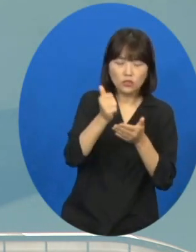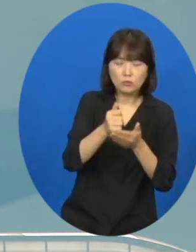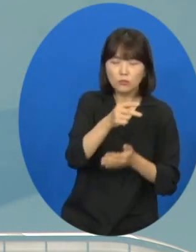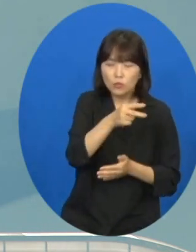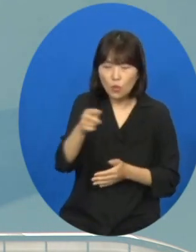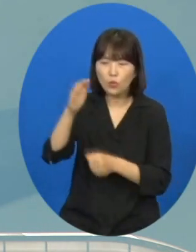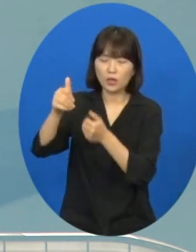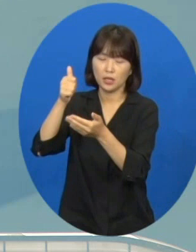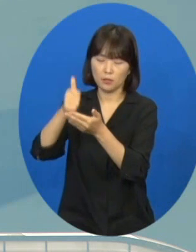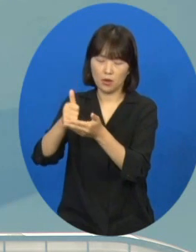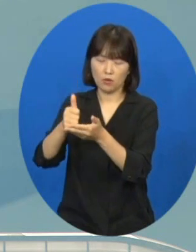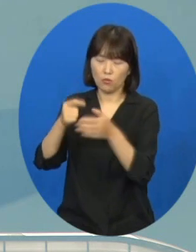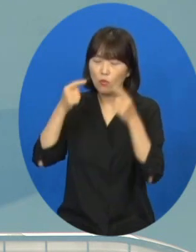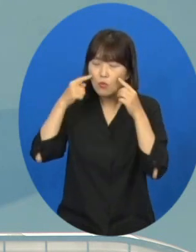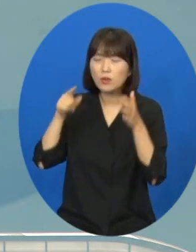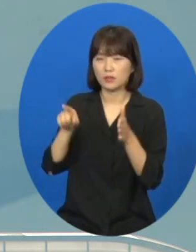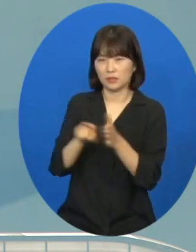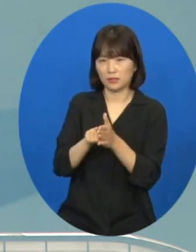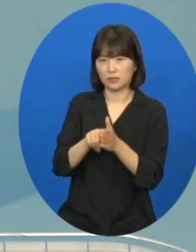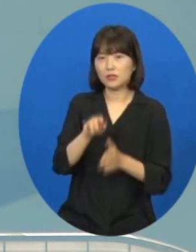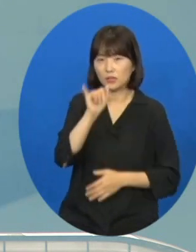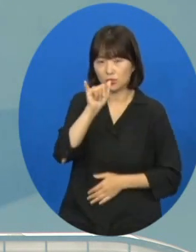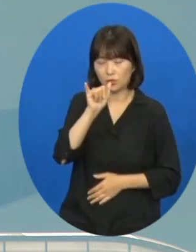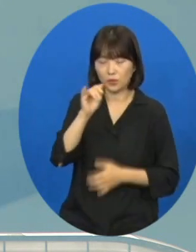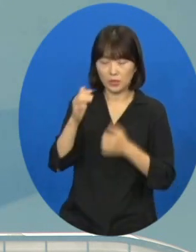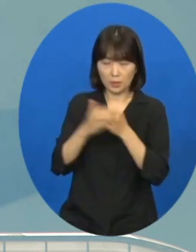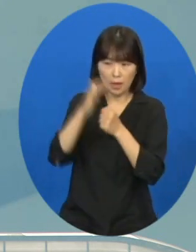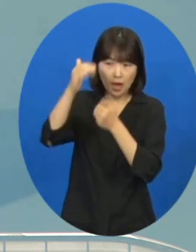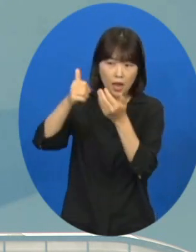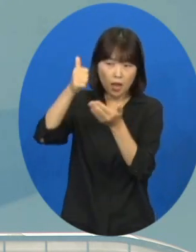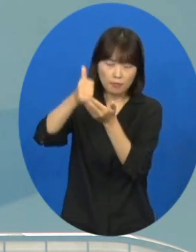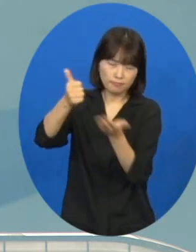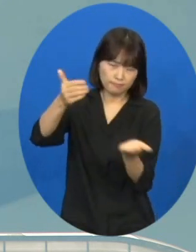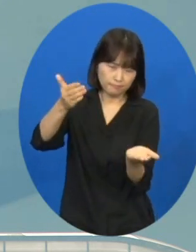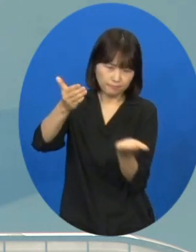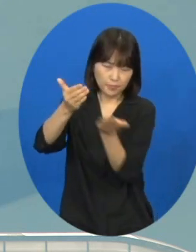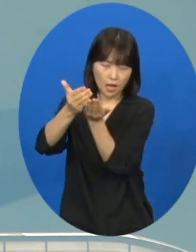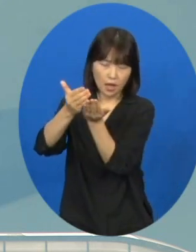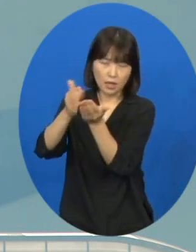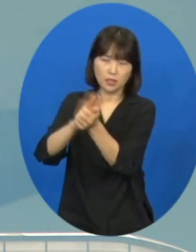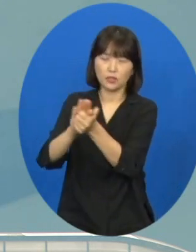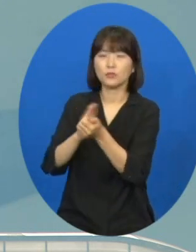거죠. 그러니까 하나님께 드리는 대접인 거예요. 여러분,